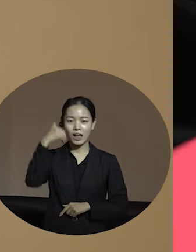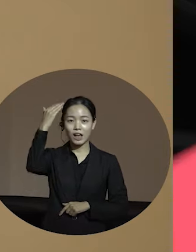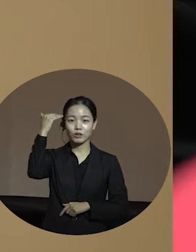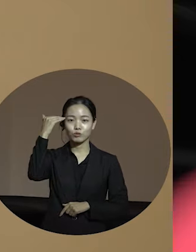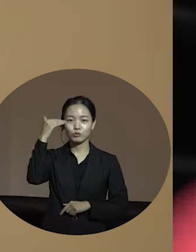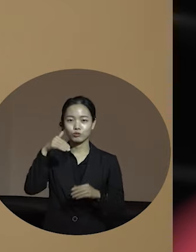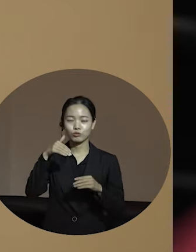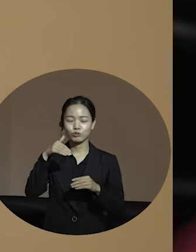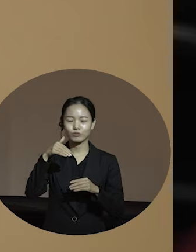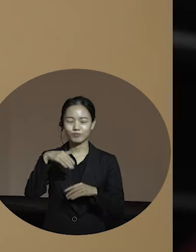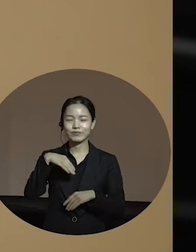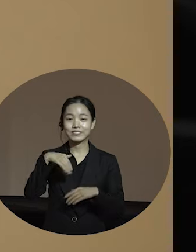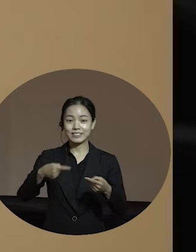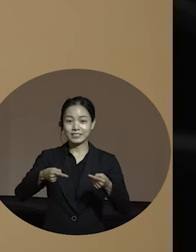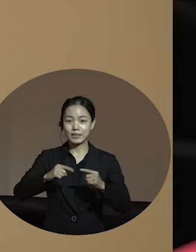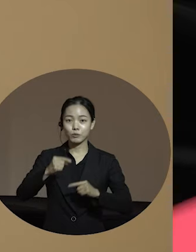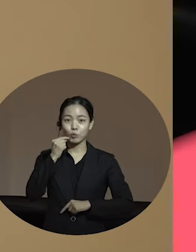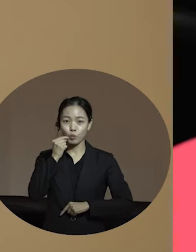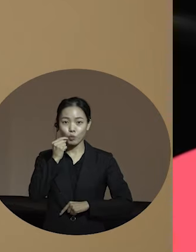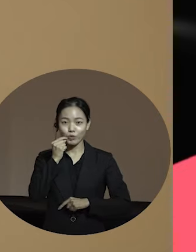한국문화예술교육진흥원 유튜브 채널로